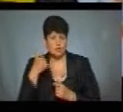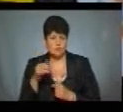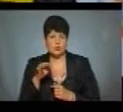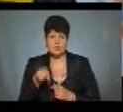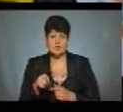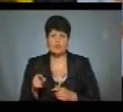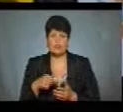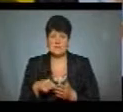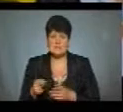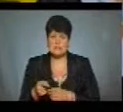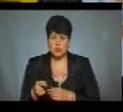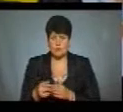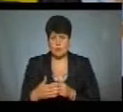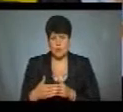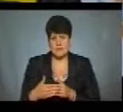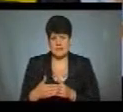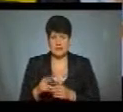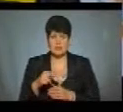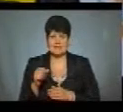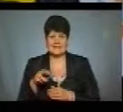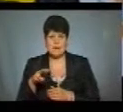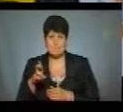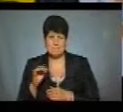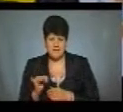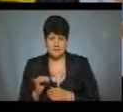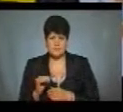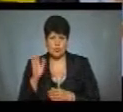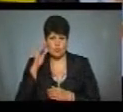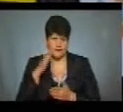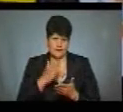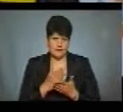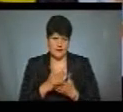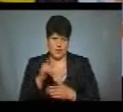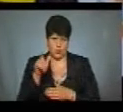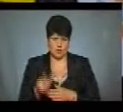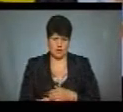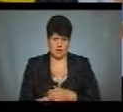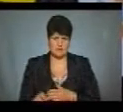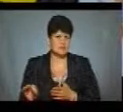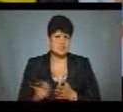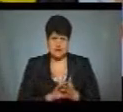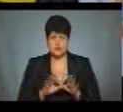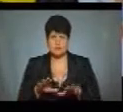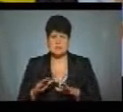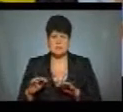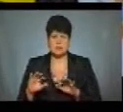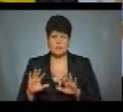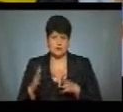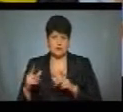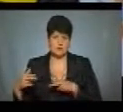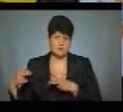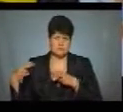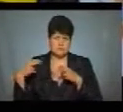місті Тернопіль поблизу дамби в воді перебуває людина. Одразу на місце події було направлено черговий